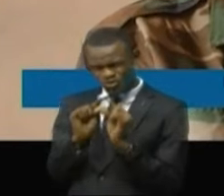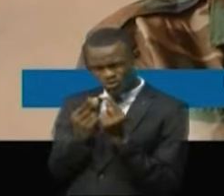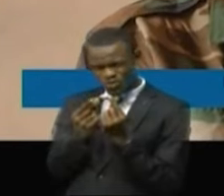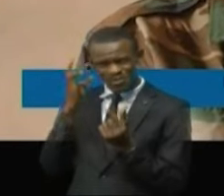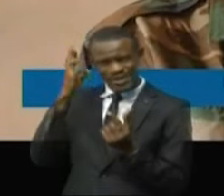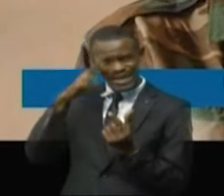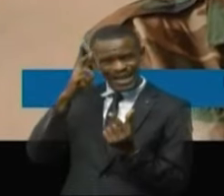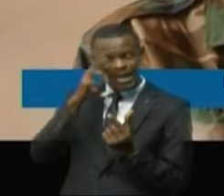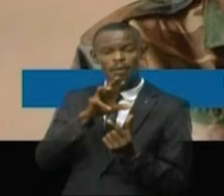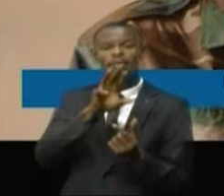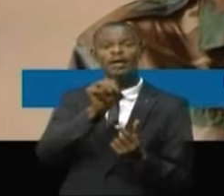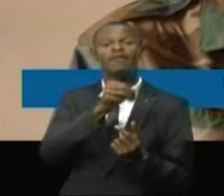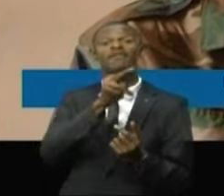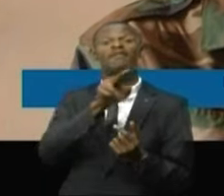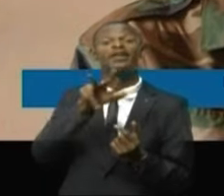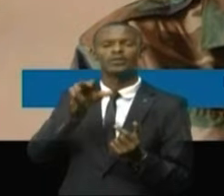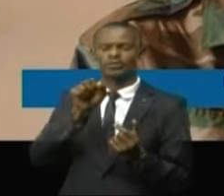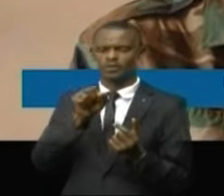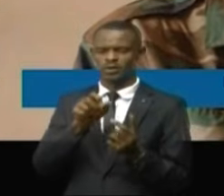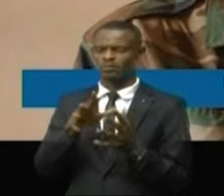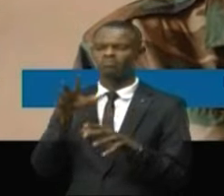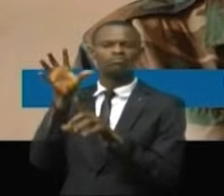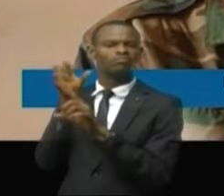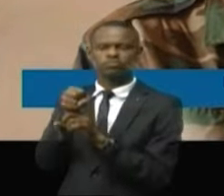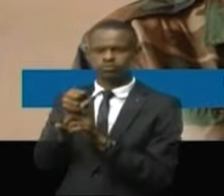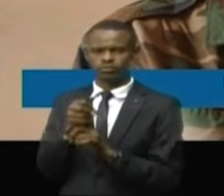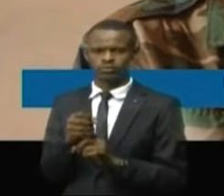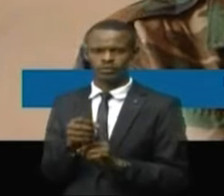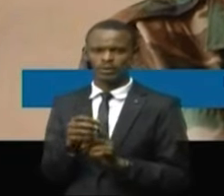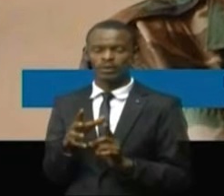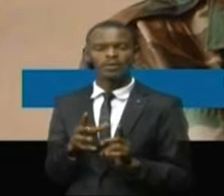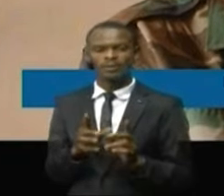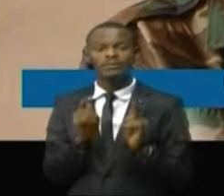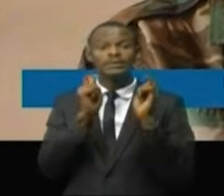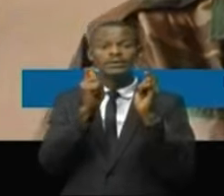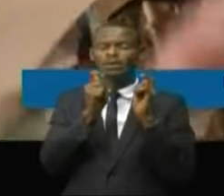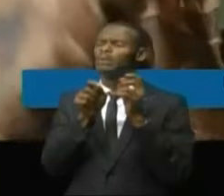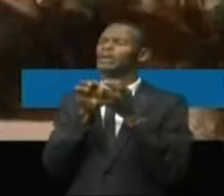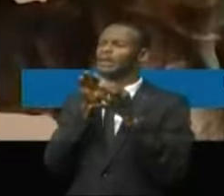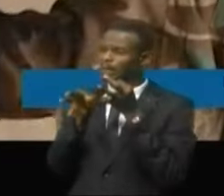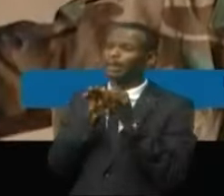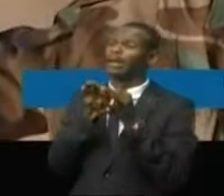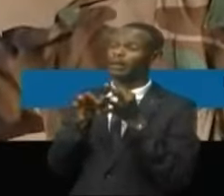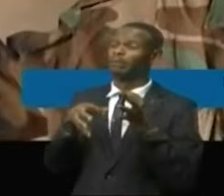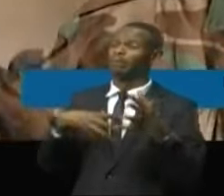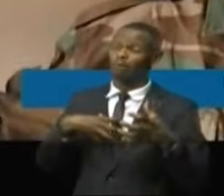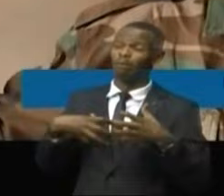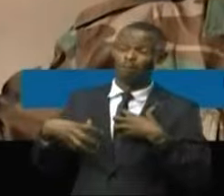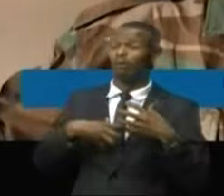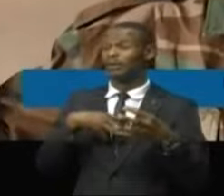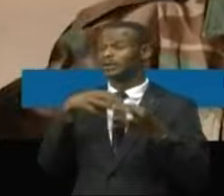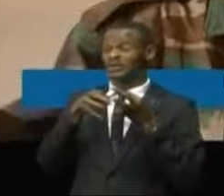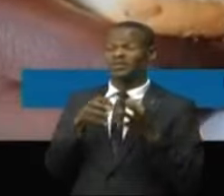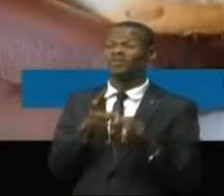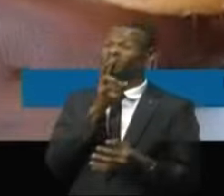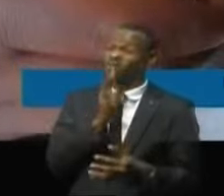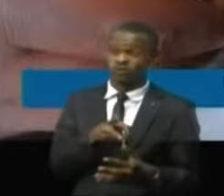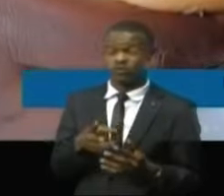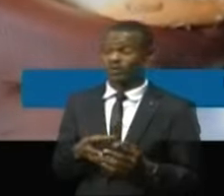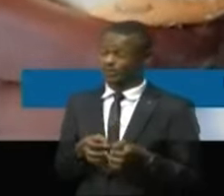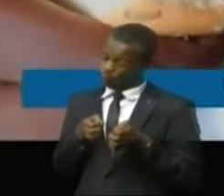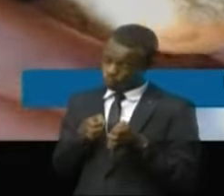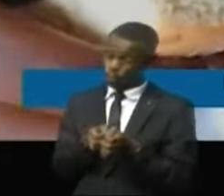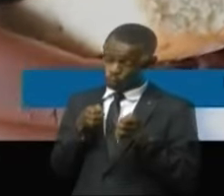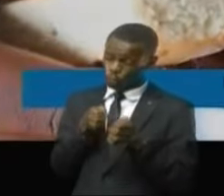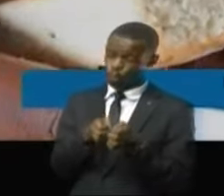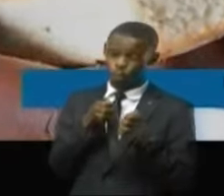ont donné des témoignages authentiques sur leur enrôlement de force dans la rébellion. Un affirme que des corps des militaires Wamde morts